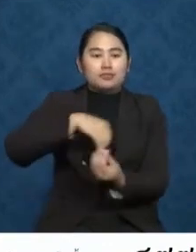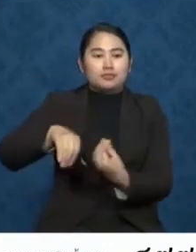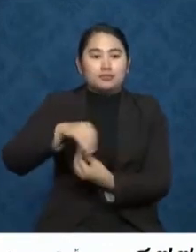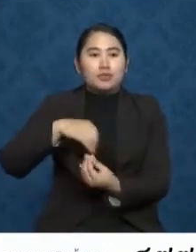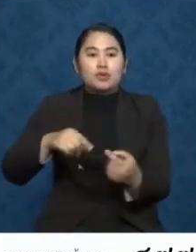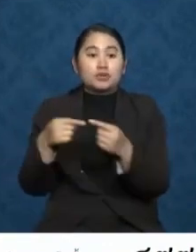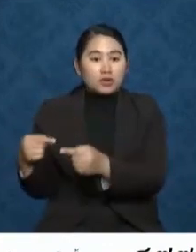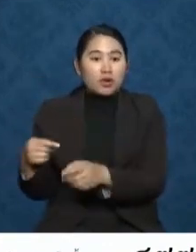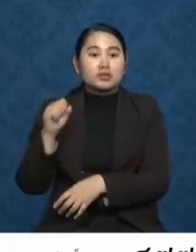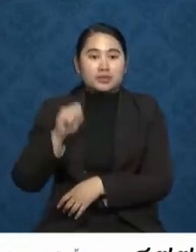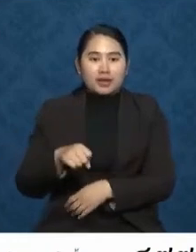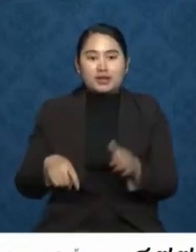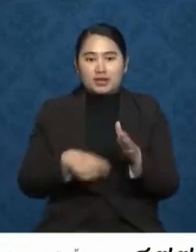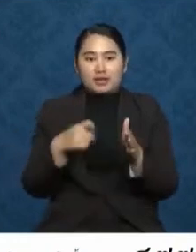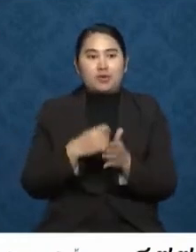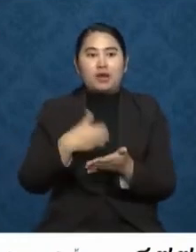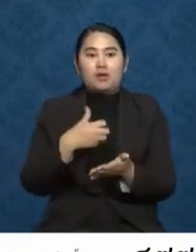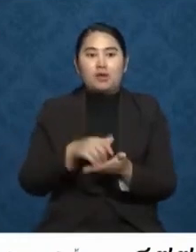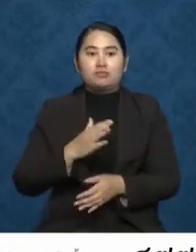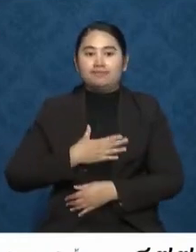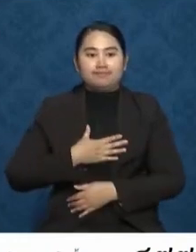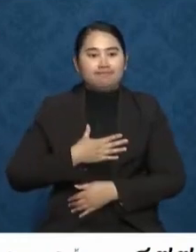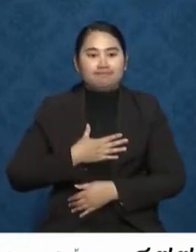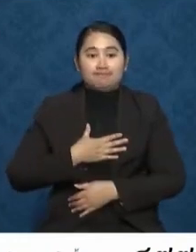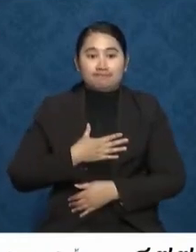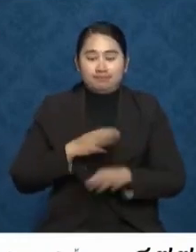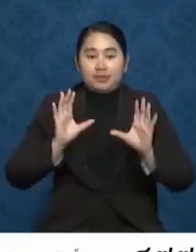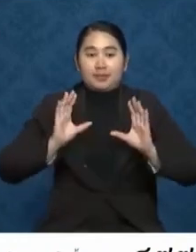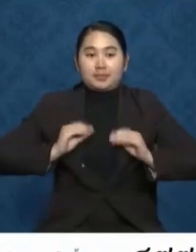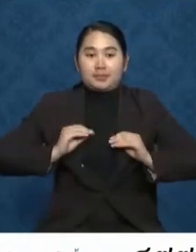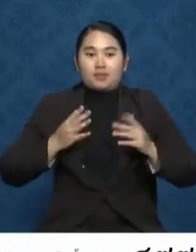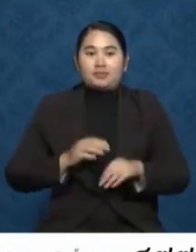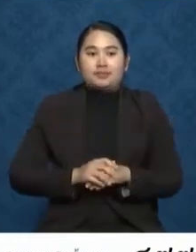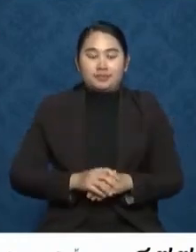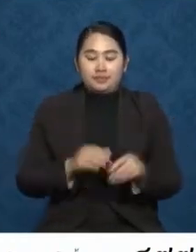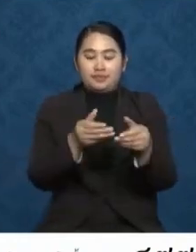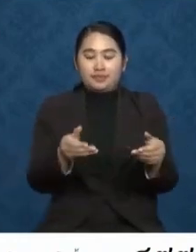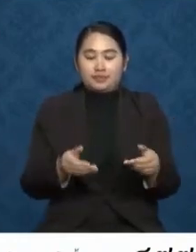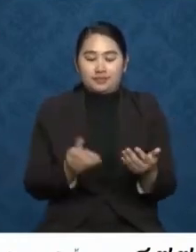องใช่หรือไม่ด้วยเหตุผลนี้ผมจึงไม่สามารถเห็นชอบเห็นด้วยกับการ